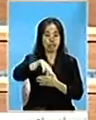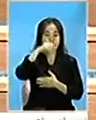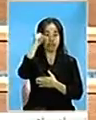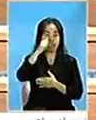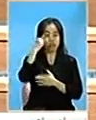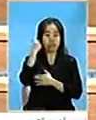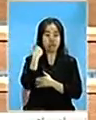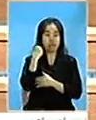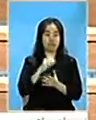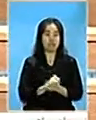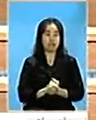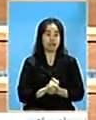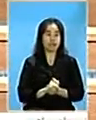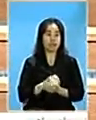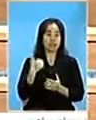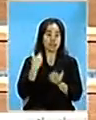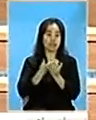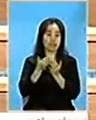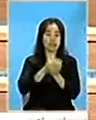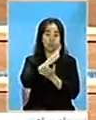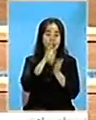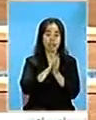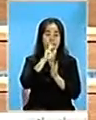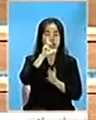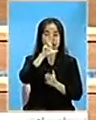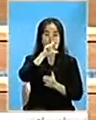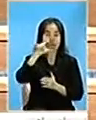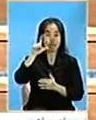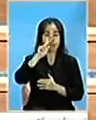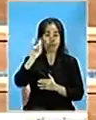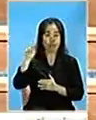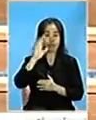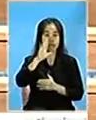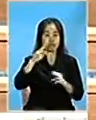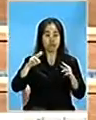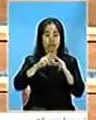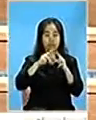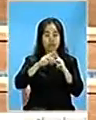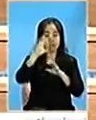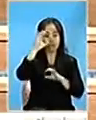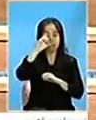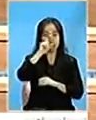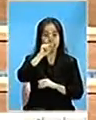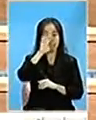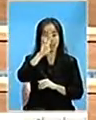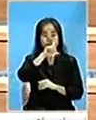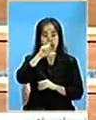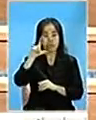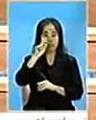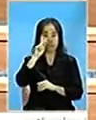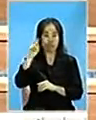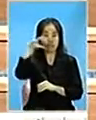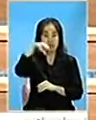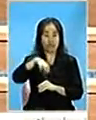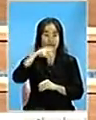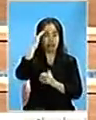าติใช้ไปในการนี้3ล้านเศษของกระทรวงมหาดไทย24ล้านเศษและสำนักงานตำรวจแห่ง